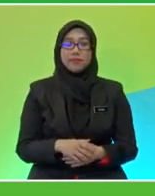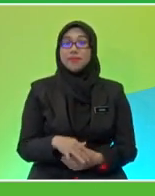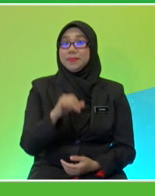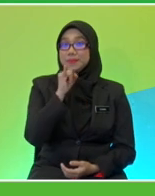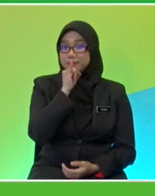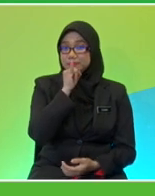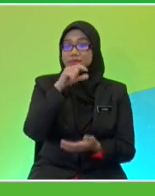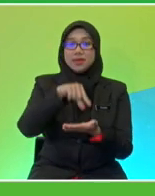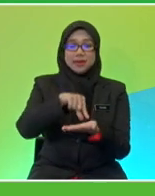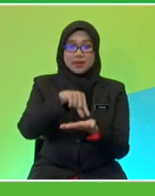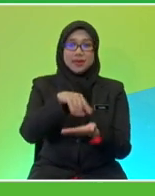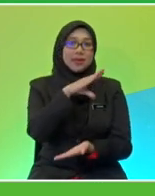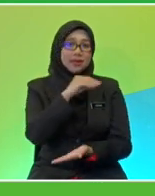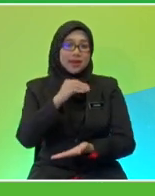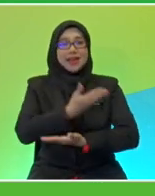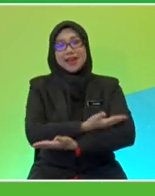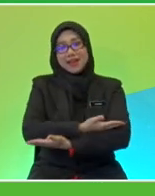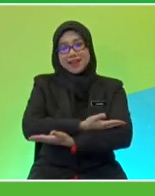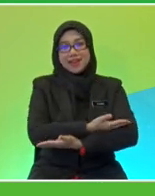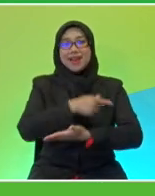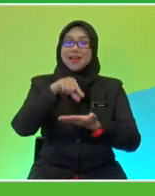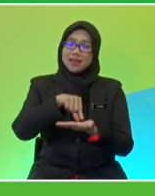dan anak ayam